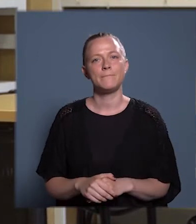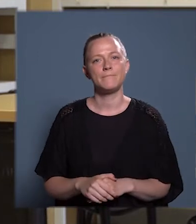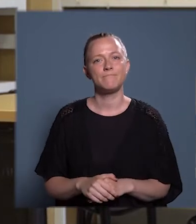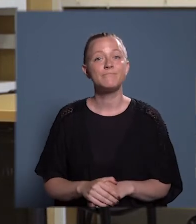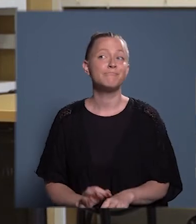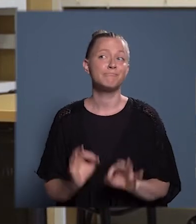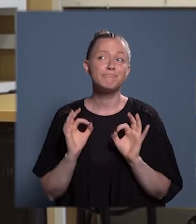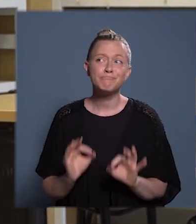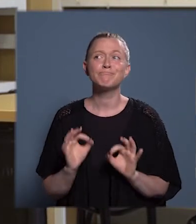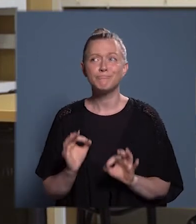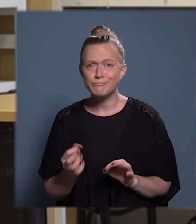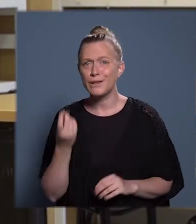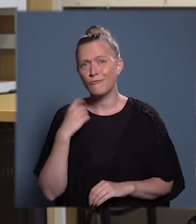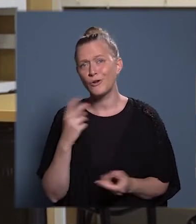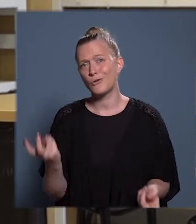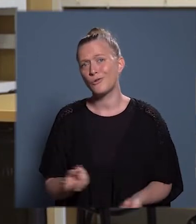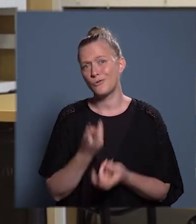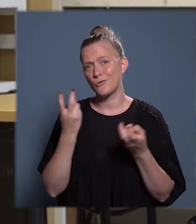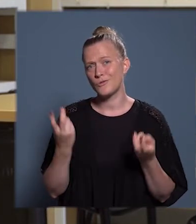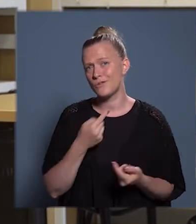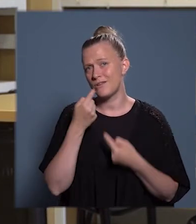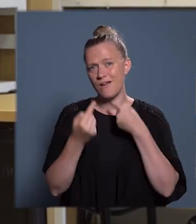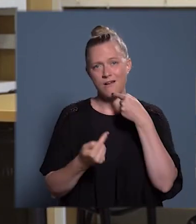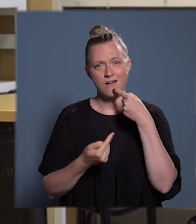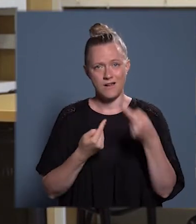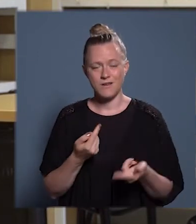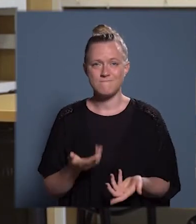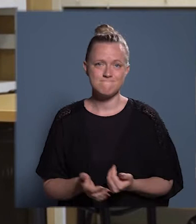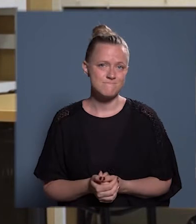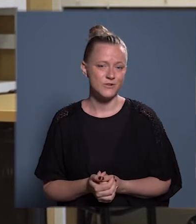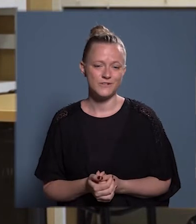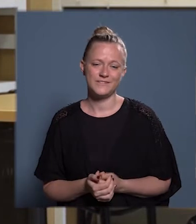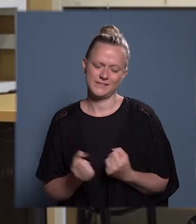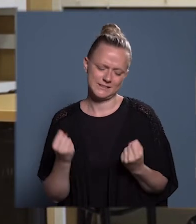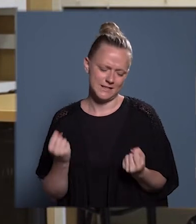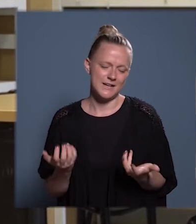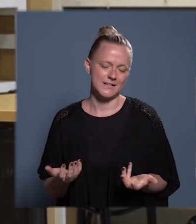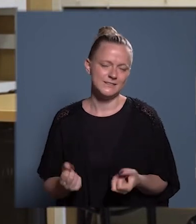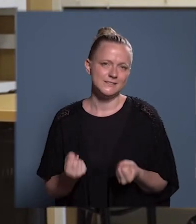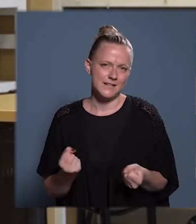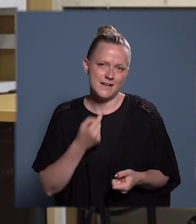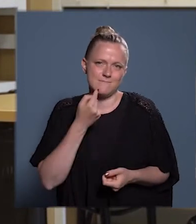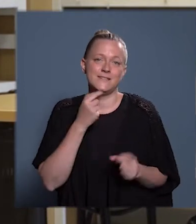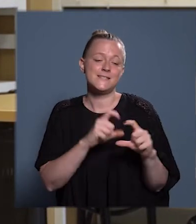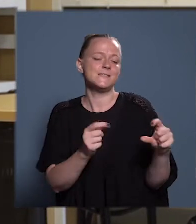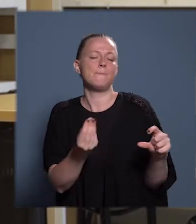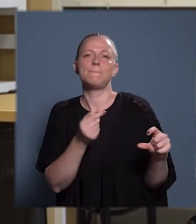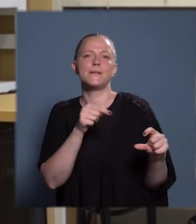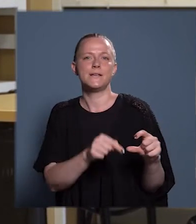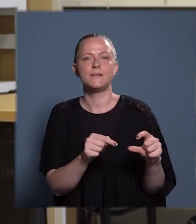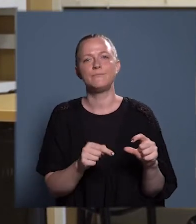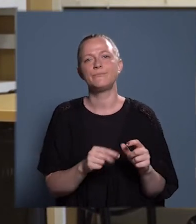lenne könnyen elmondani, de nem nehéz. Igen, nehéz. Az úr, ez gyönyörű.